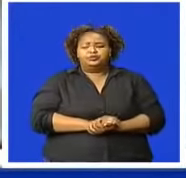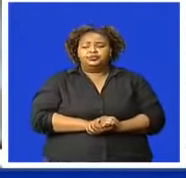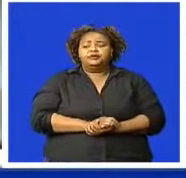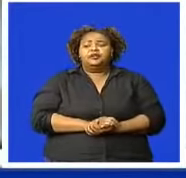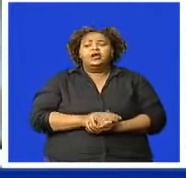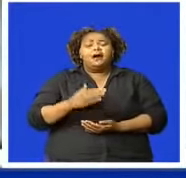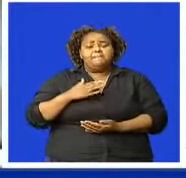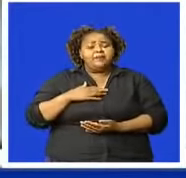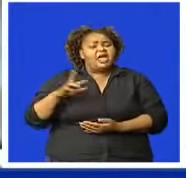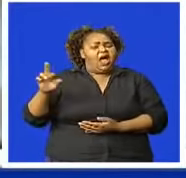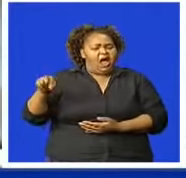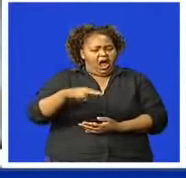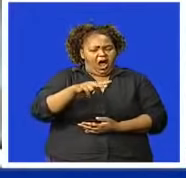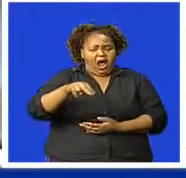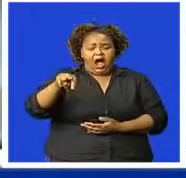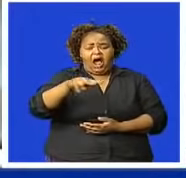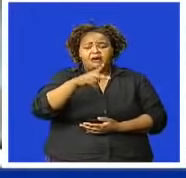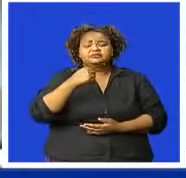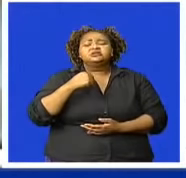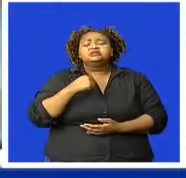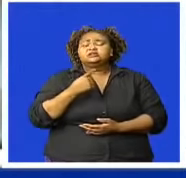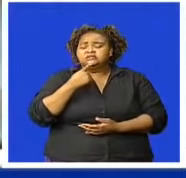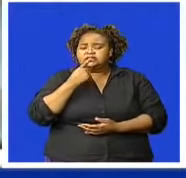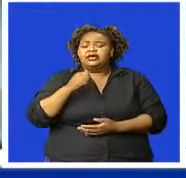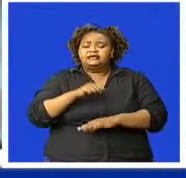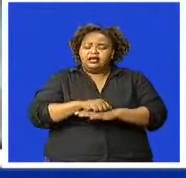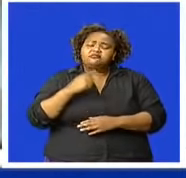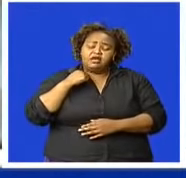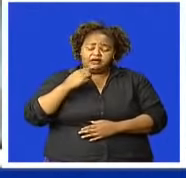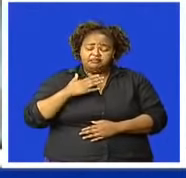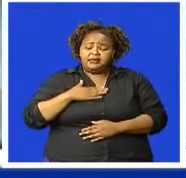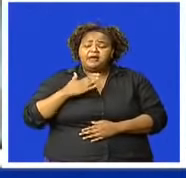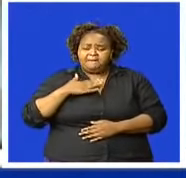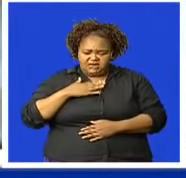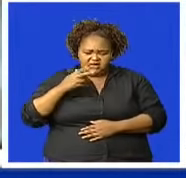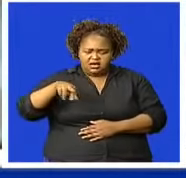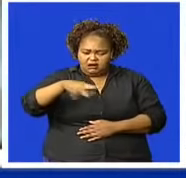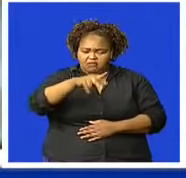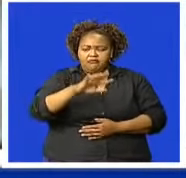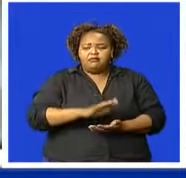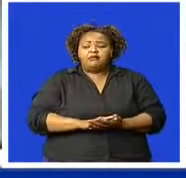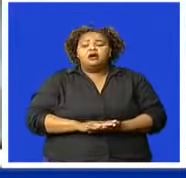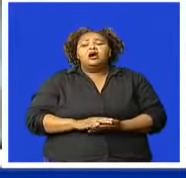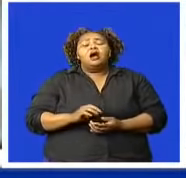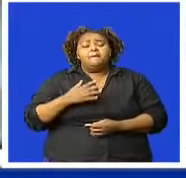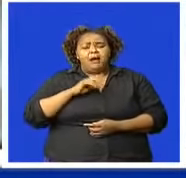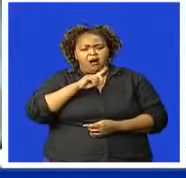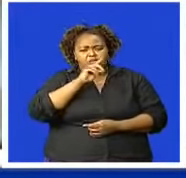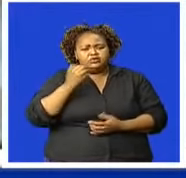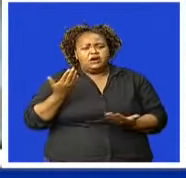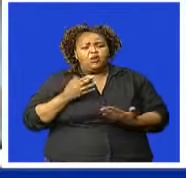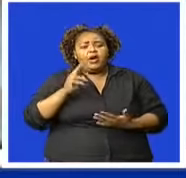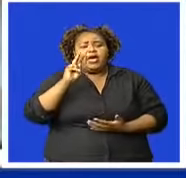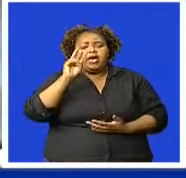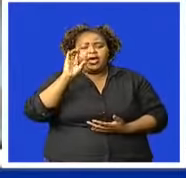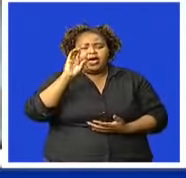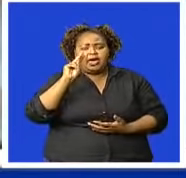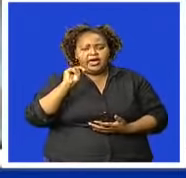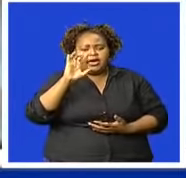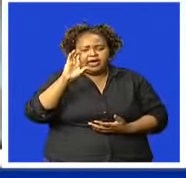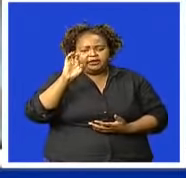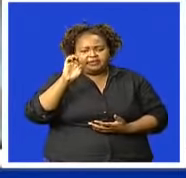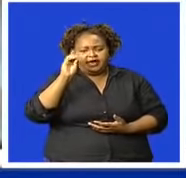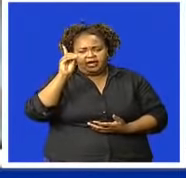babulale mine ngiyakhona. Ngifike lo mthana emzala ngimkhanze lapha ngithi mine uNcedo. Athi Ncedo lapha etulu